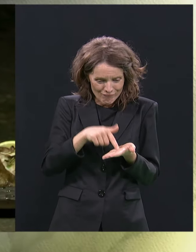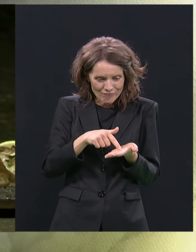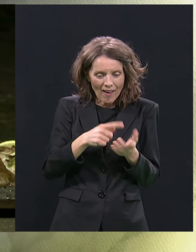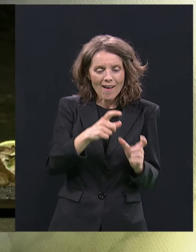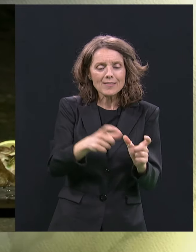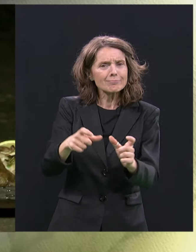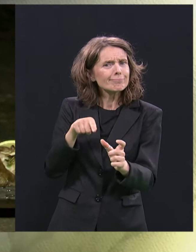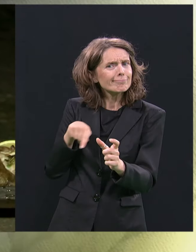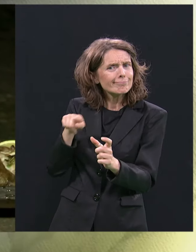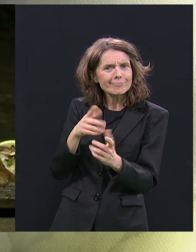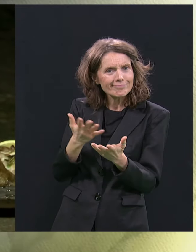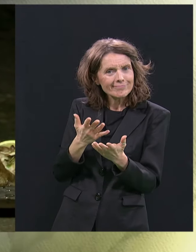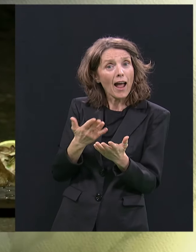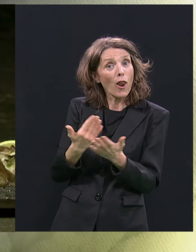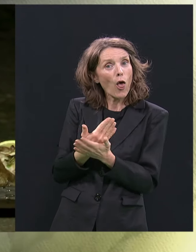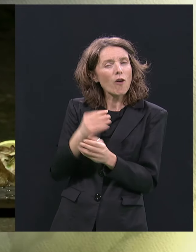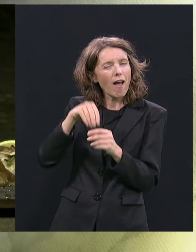a ipak starim tacnama.